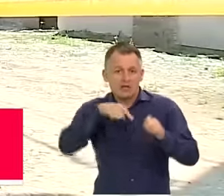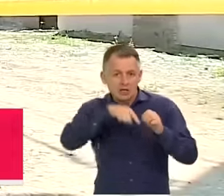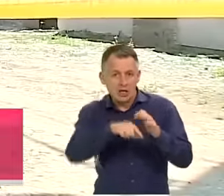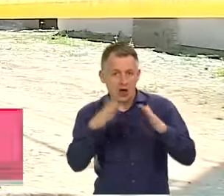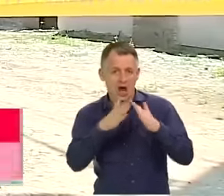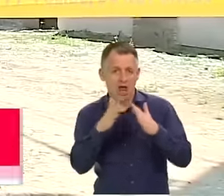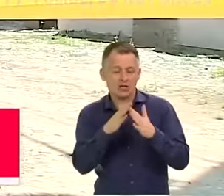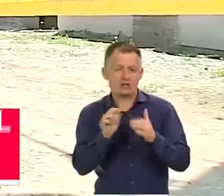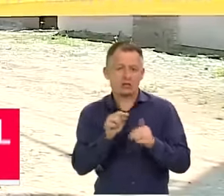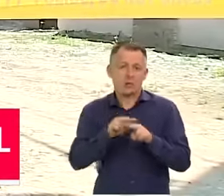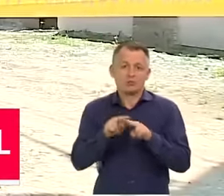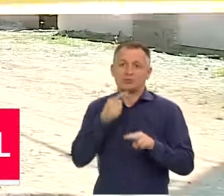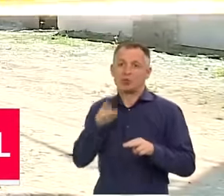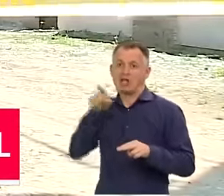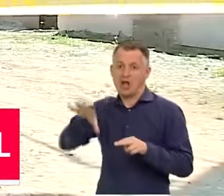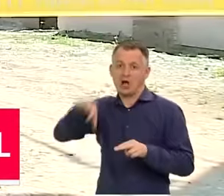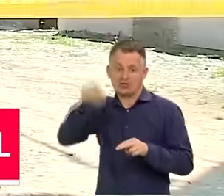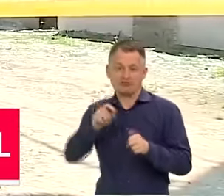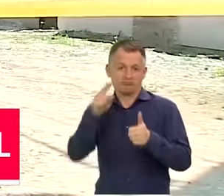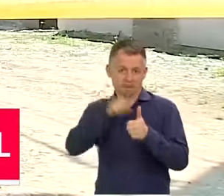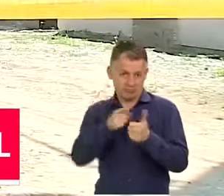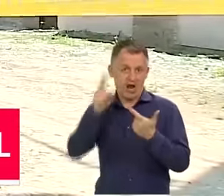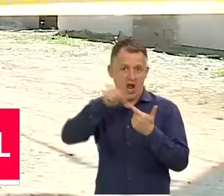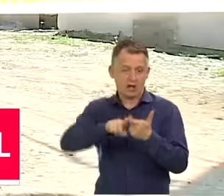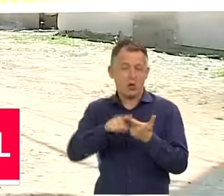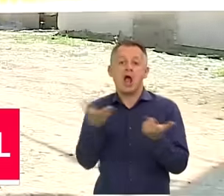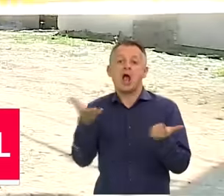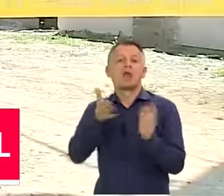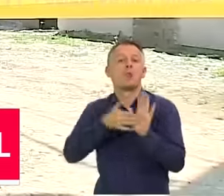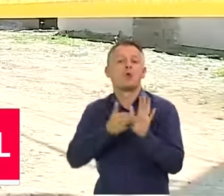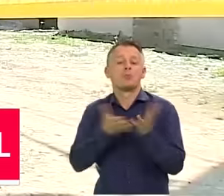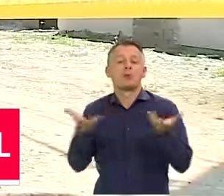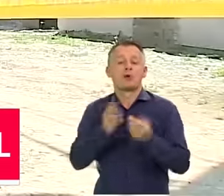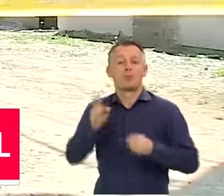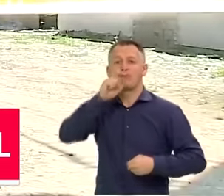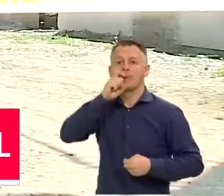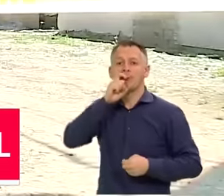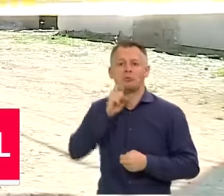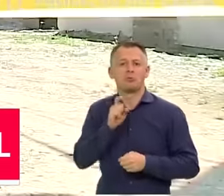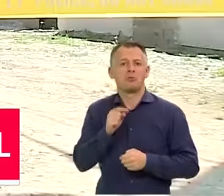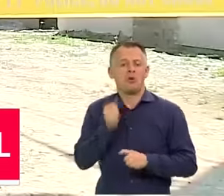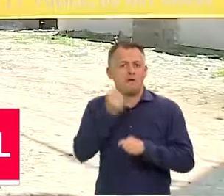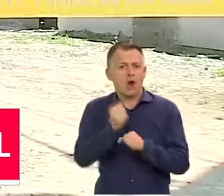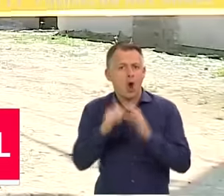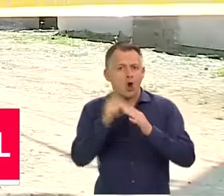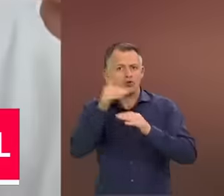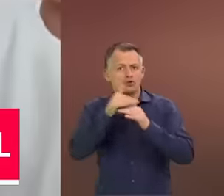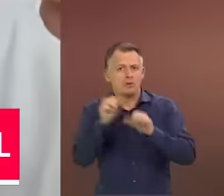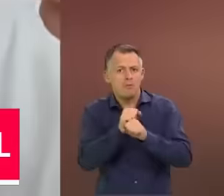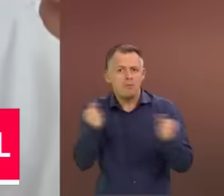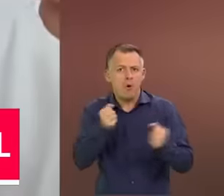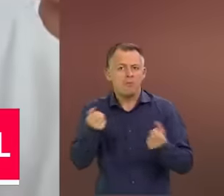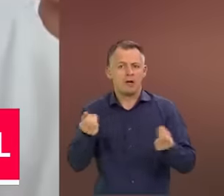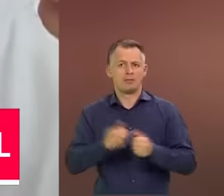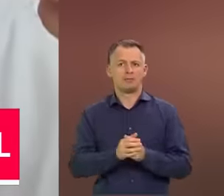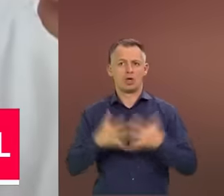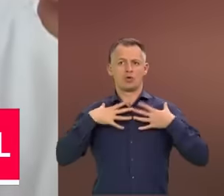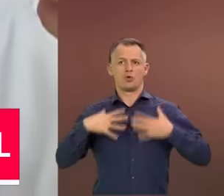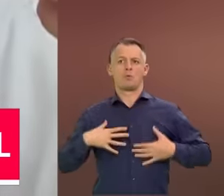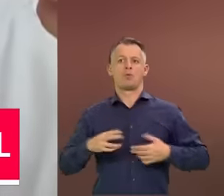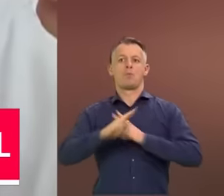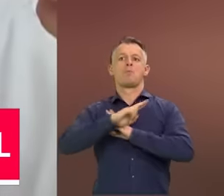spun aceștia că au găsit? Și cea de-a doua, care ar fi fost motivul pentru care bărbatul ar fi confecționat o bombă? Trupul bărbatului